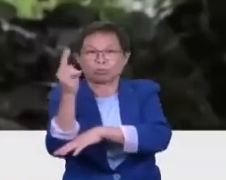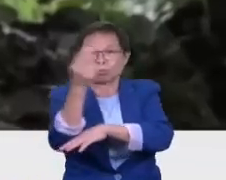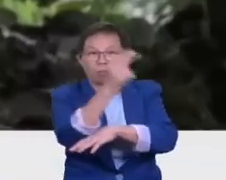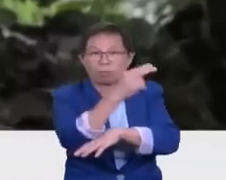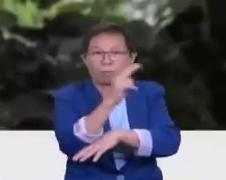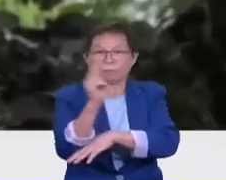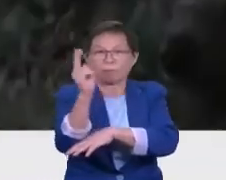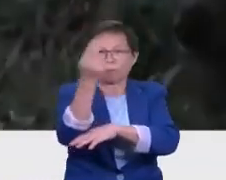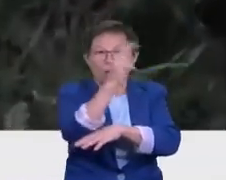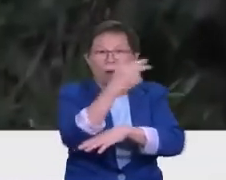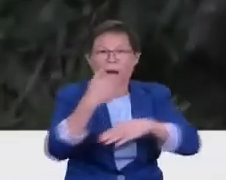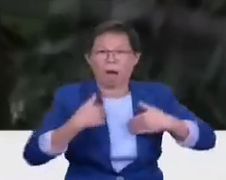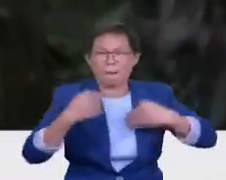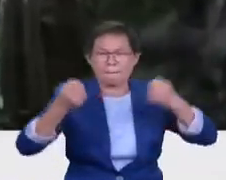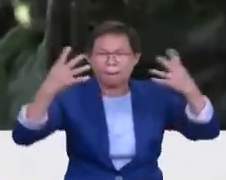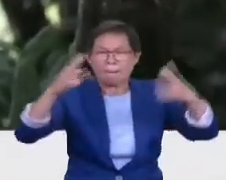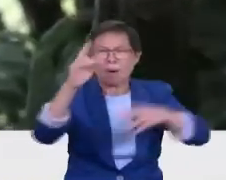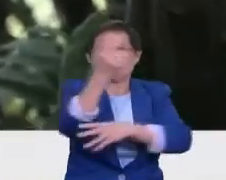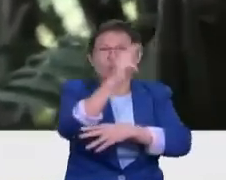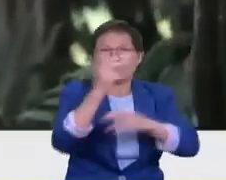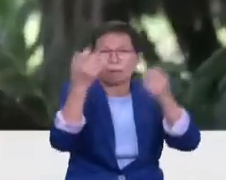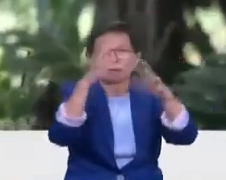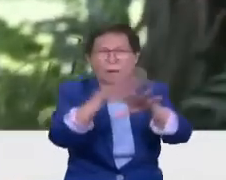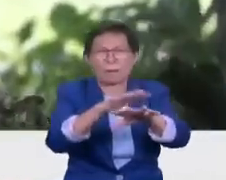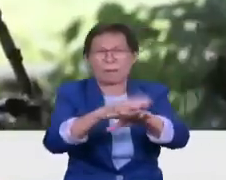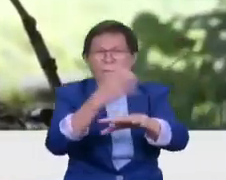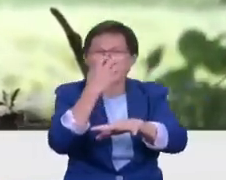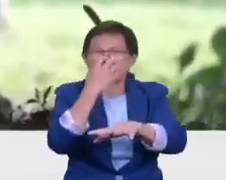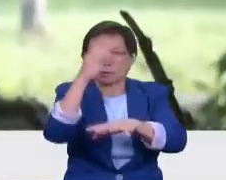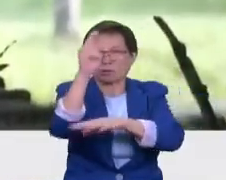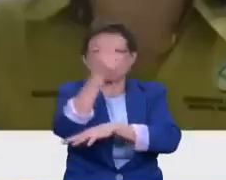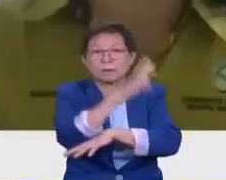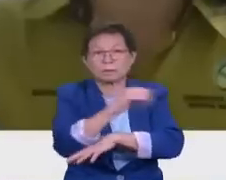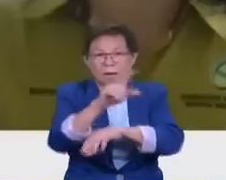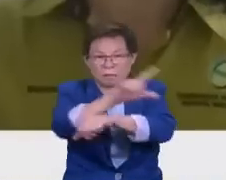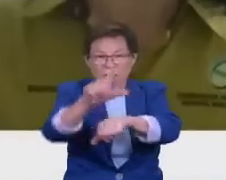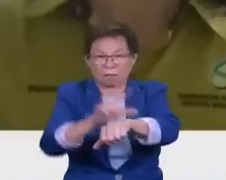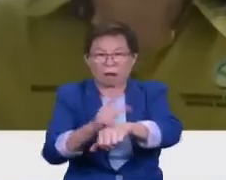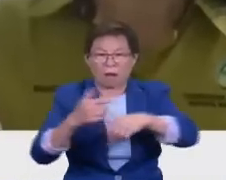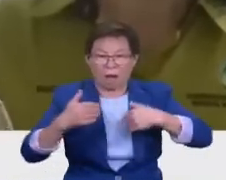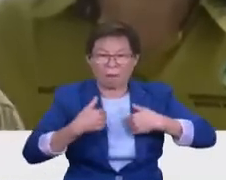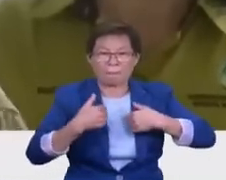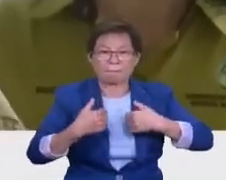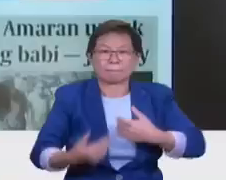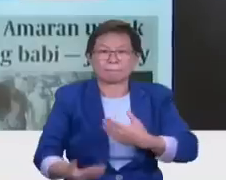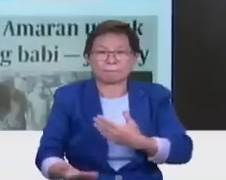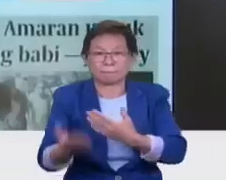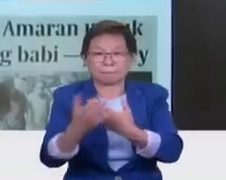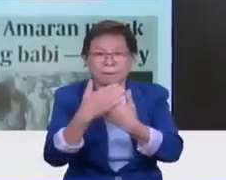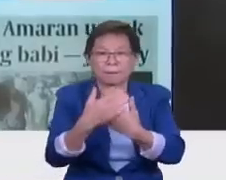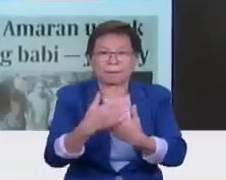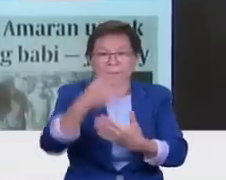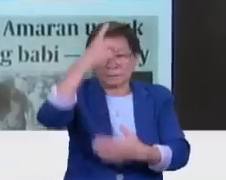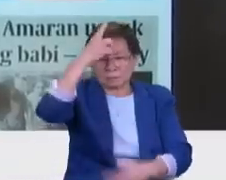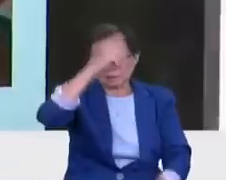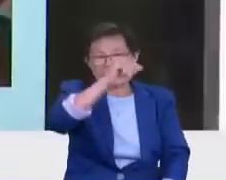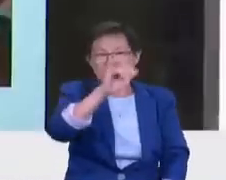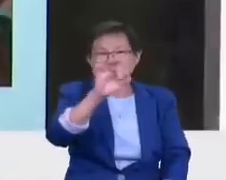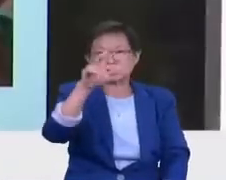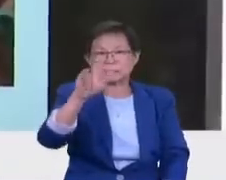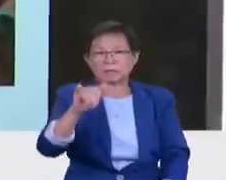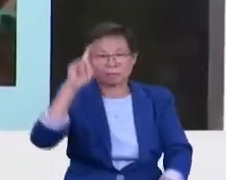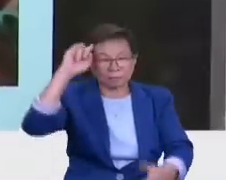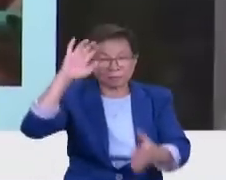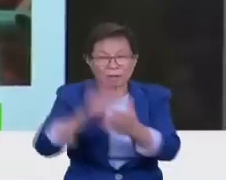akan lebih banyak lagi babi hutan dan di ladang-ladang juga akan berkembang kembali Datuk jefre turut